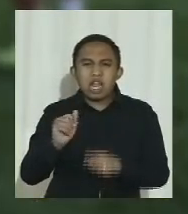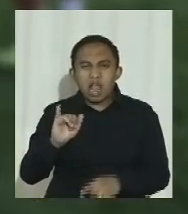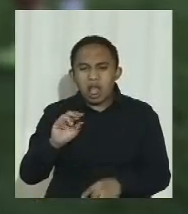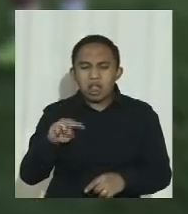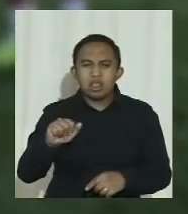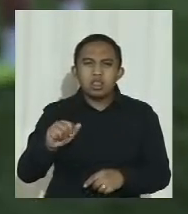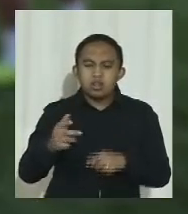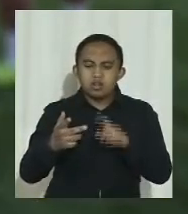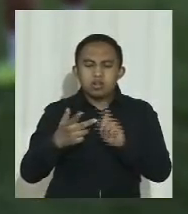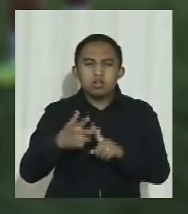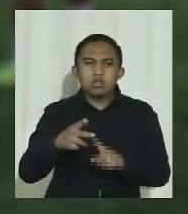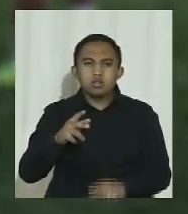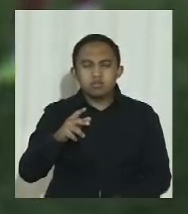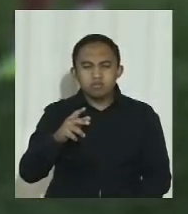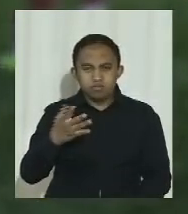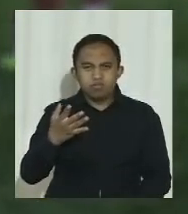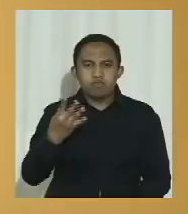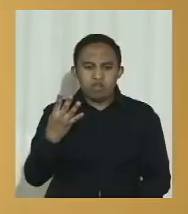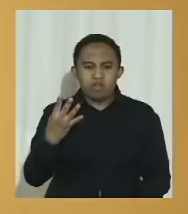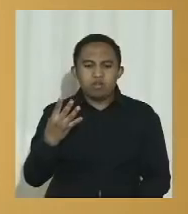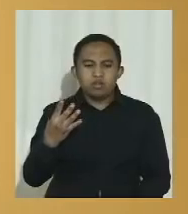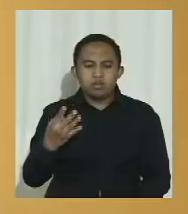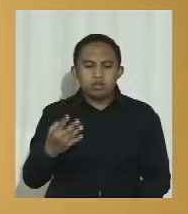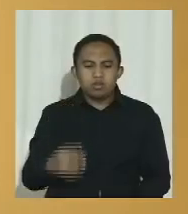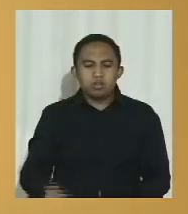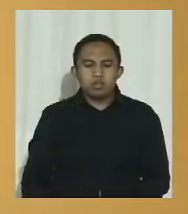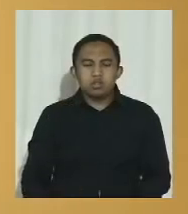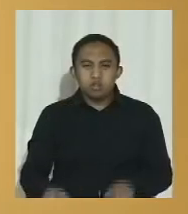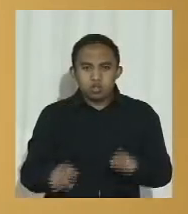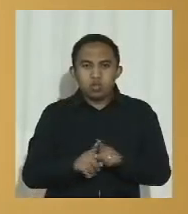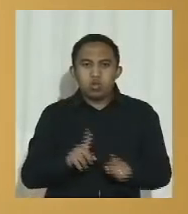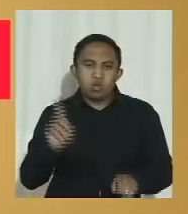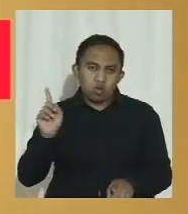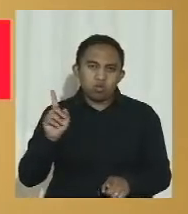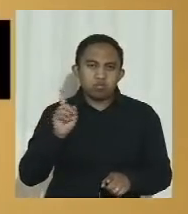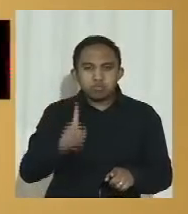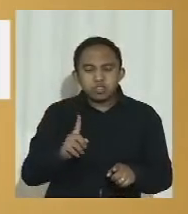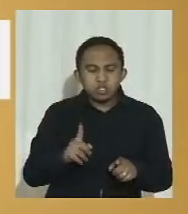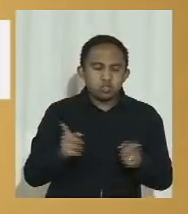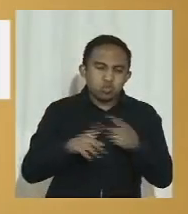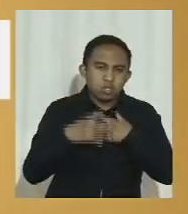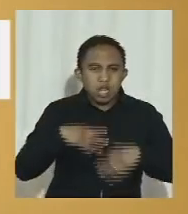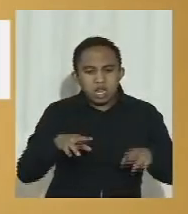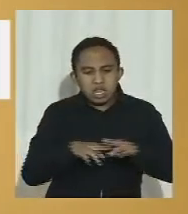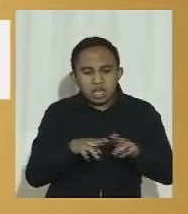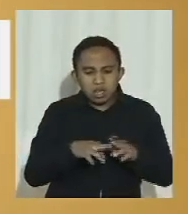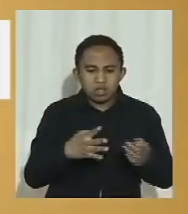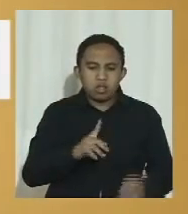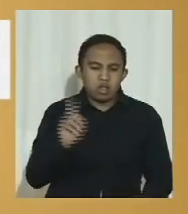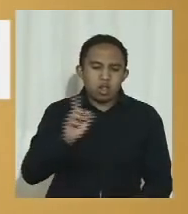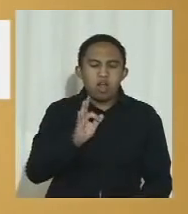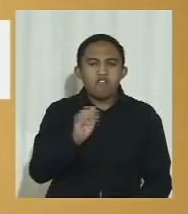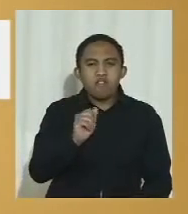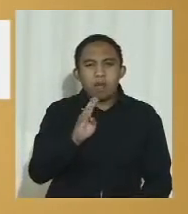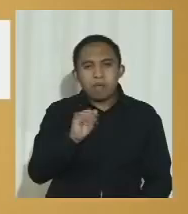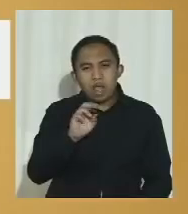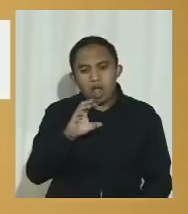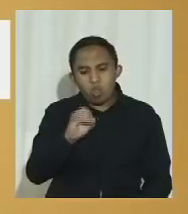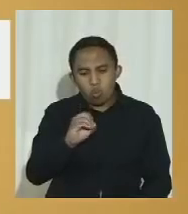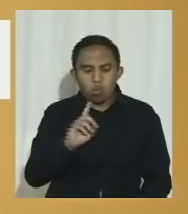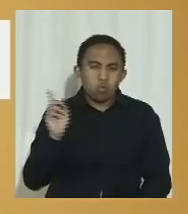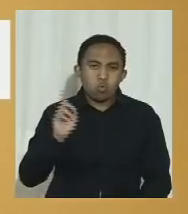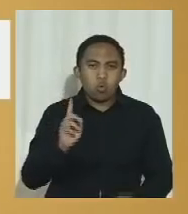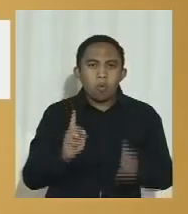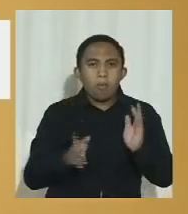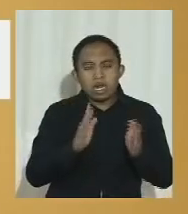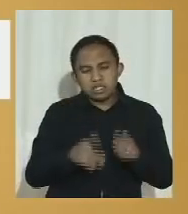Alex Ramalingom. Anisan'ireo miaraka amin'ny Eric Rabiet kosa ro staff teknikany izay ahitana ny Fabiano Flora Jose mpanazatra